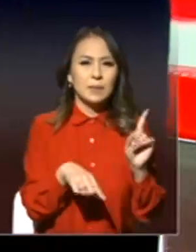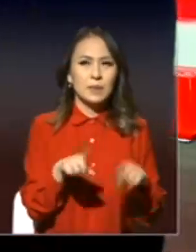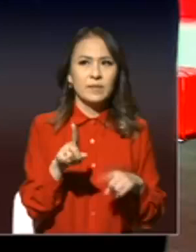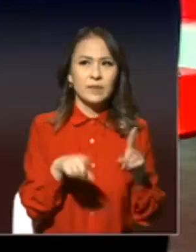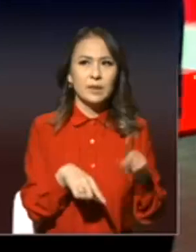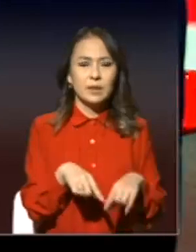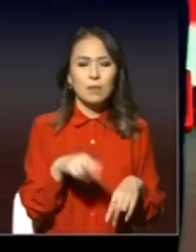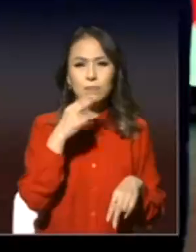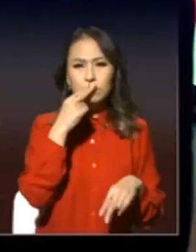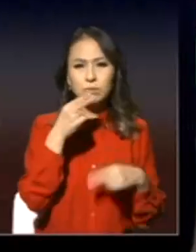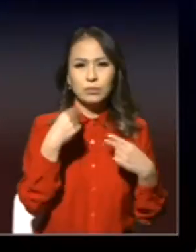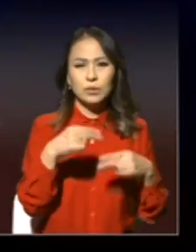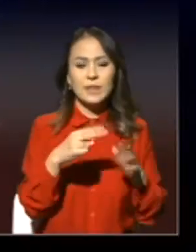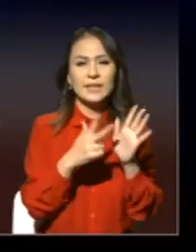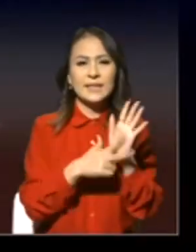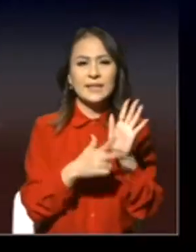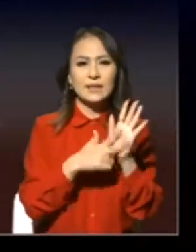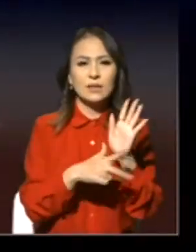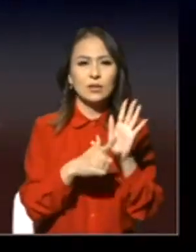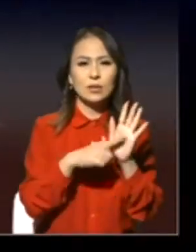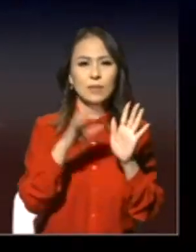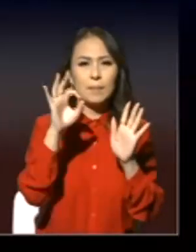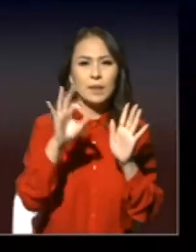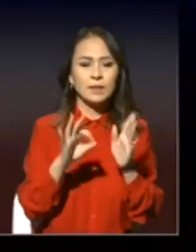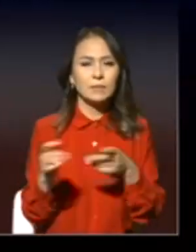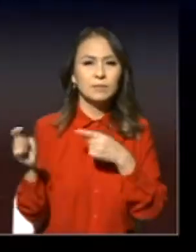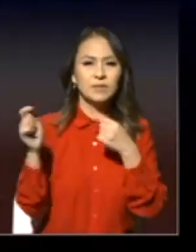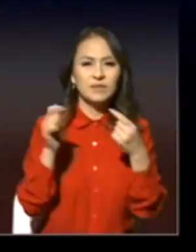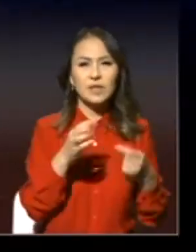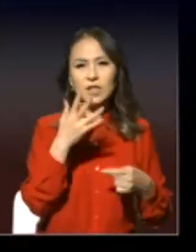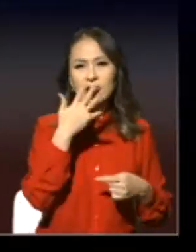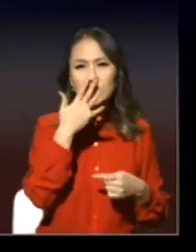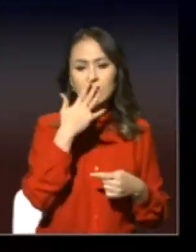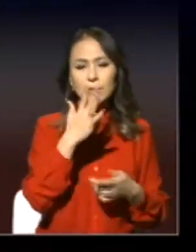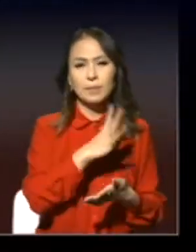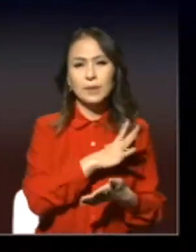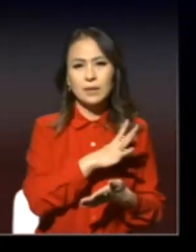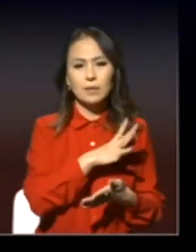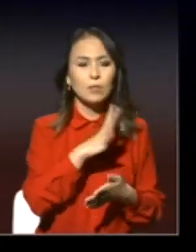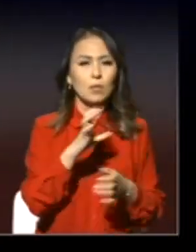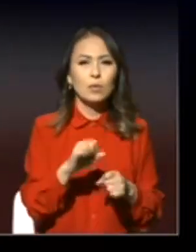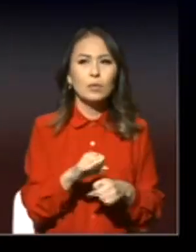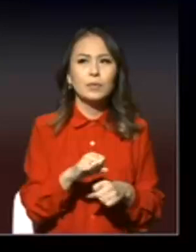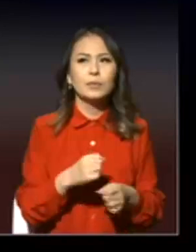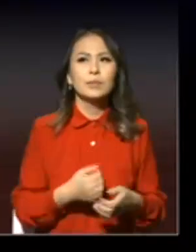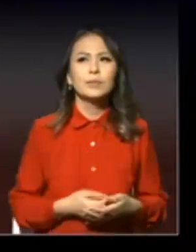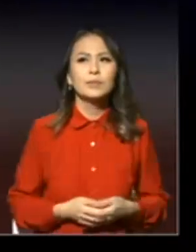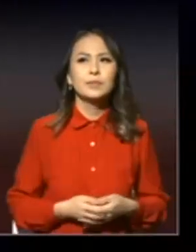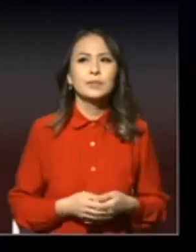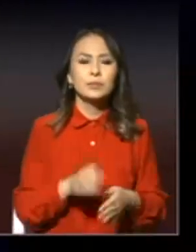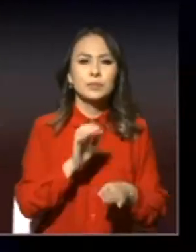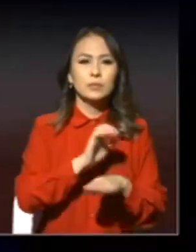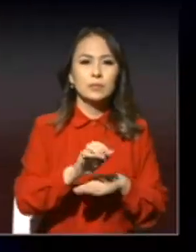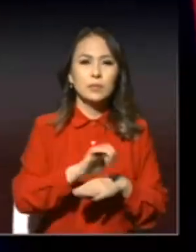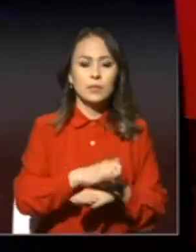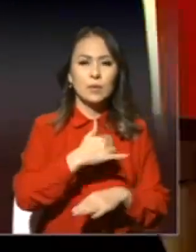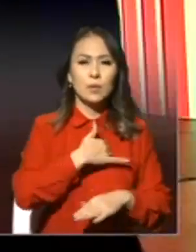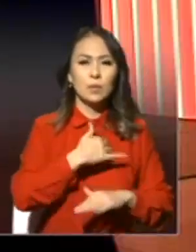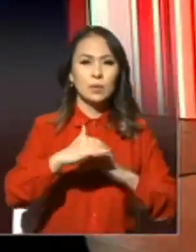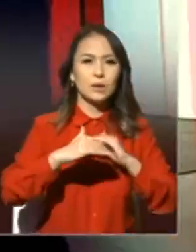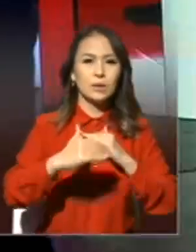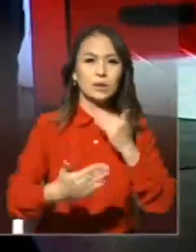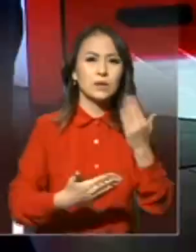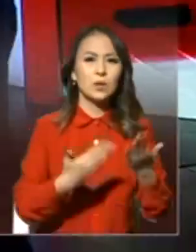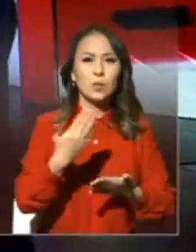жаңағы азық-түліктің 87% шетелден әкелінетінін білесіздер ме? Кейбір заттар болуы мүмкін енді. 87% бізде өндірілмегендіктен мысалы. Бізде өзімізде